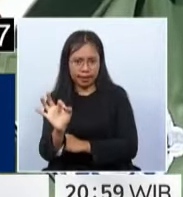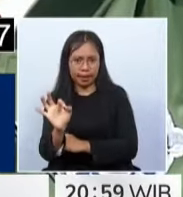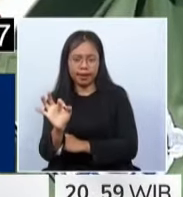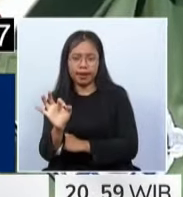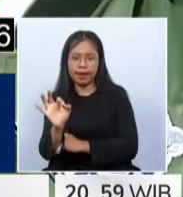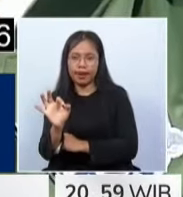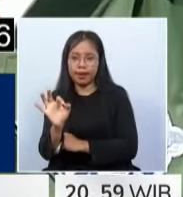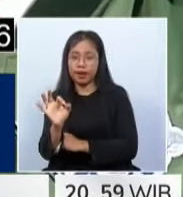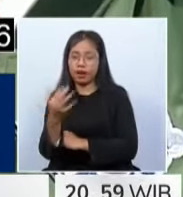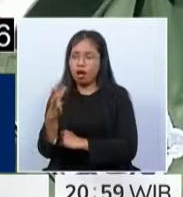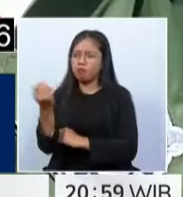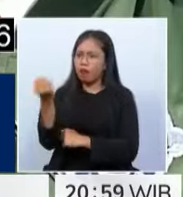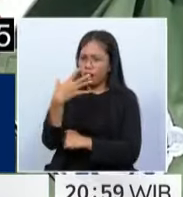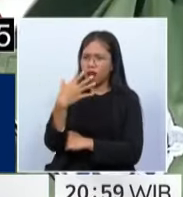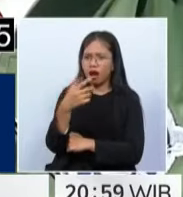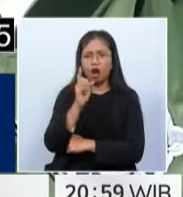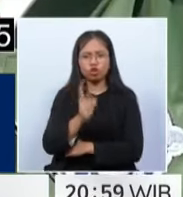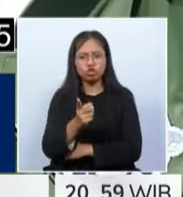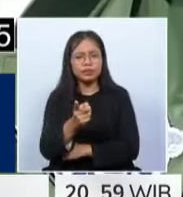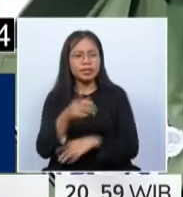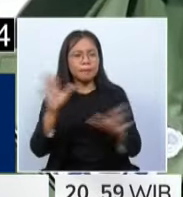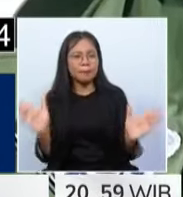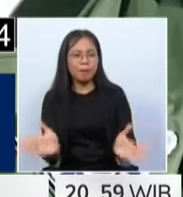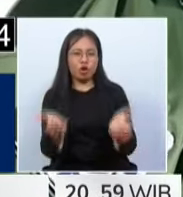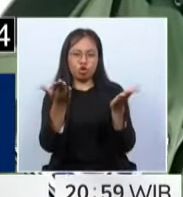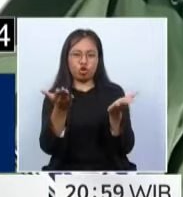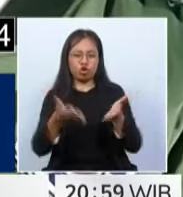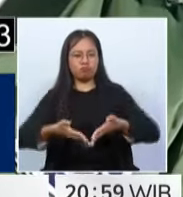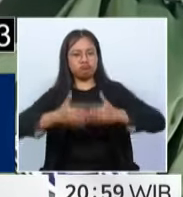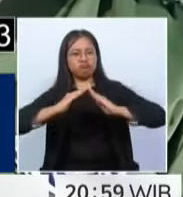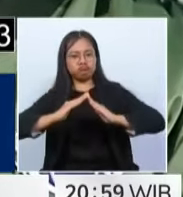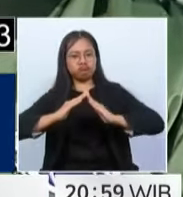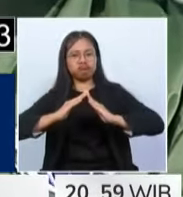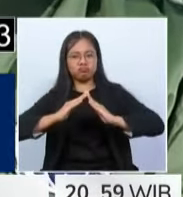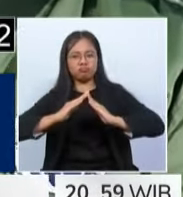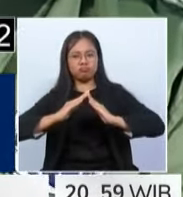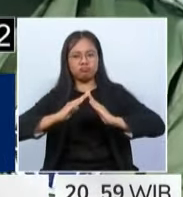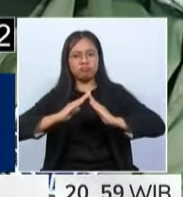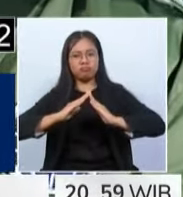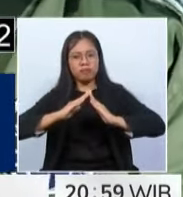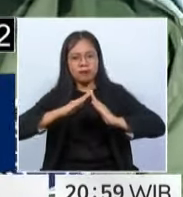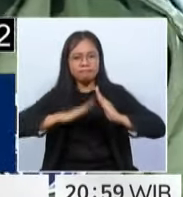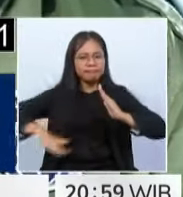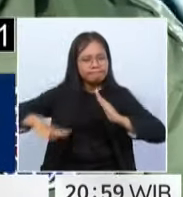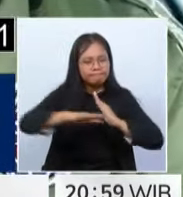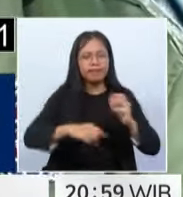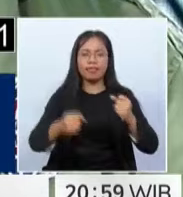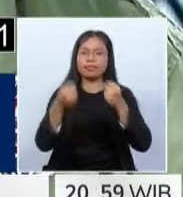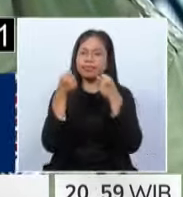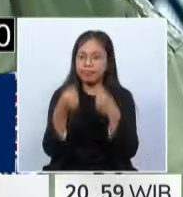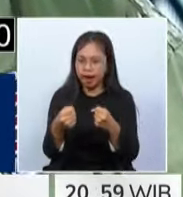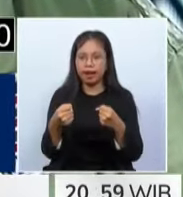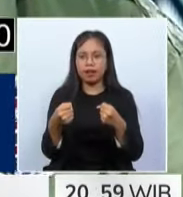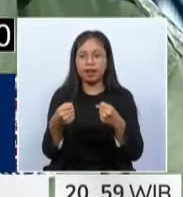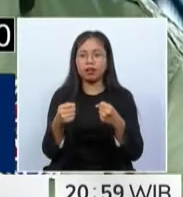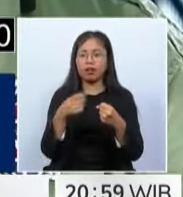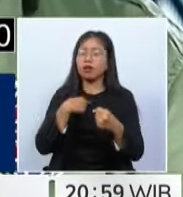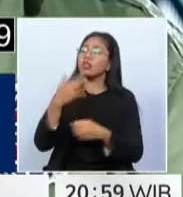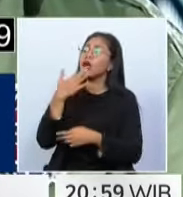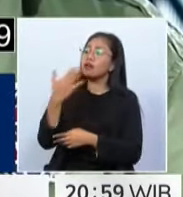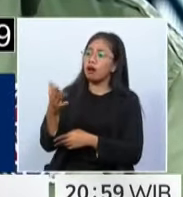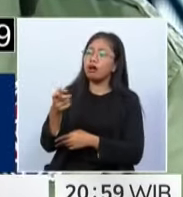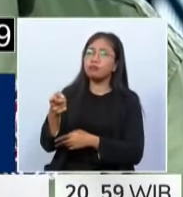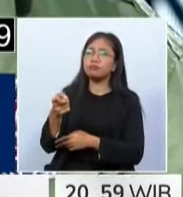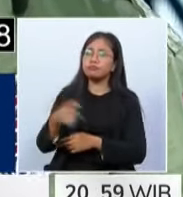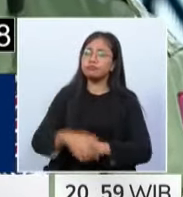kita harus membangun industri pertahanan dalam negeri yang kita utamak pertanyaan saya